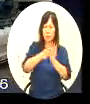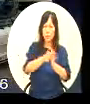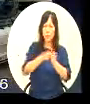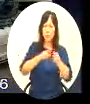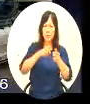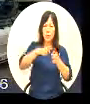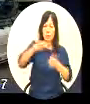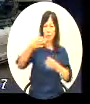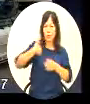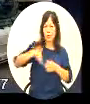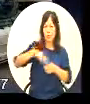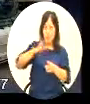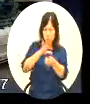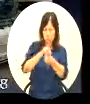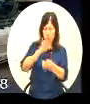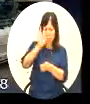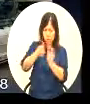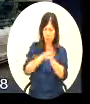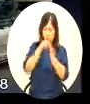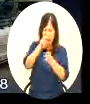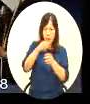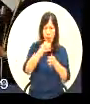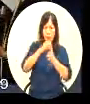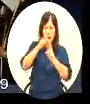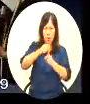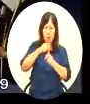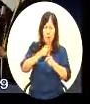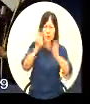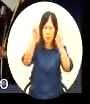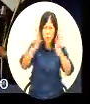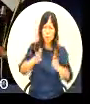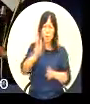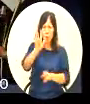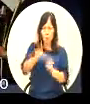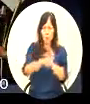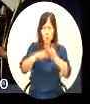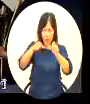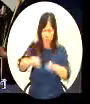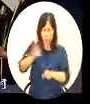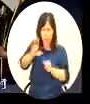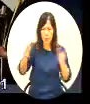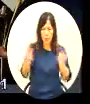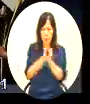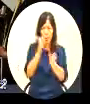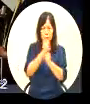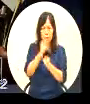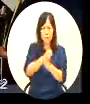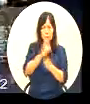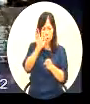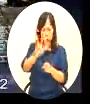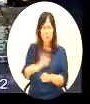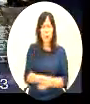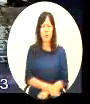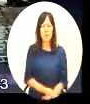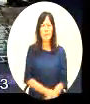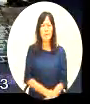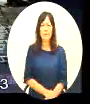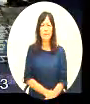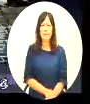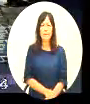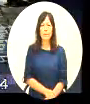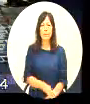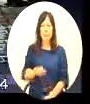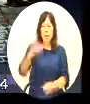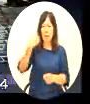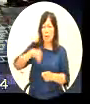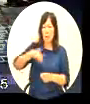经到法国取经，那也看了他们的电动公车，那我们也签了这些合作的意向书备忘录。那法